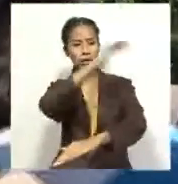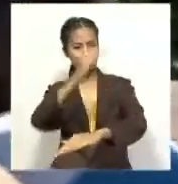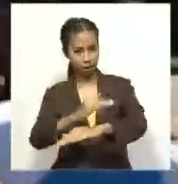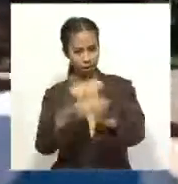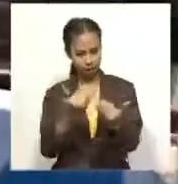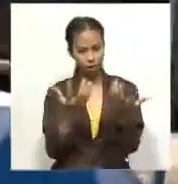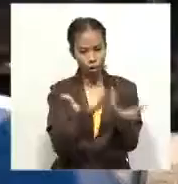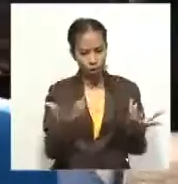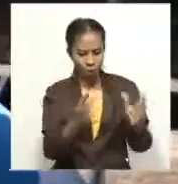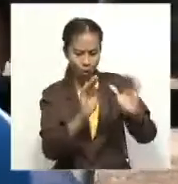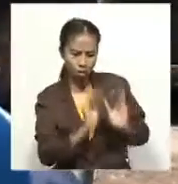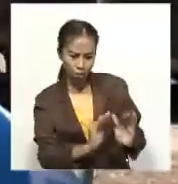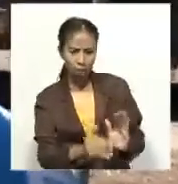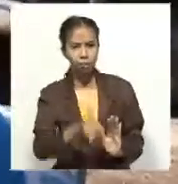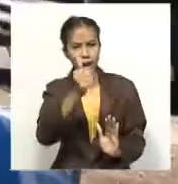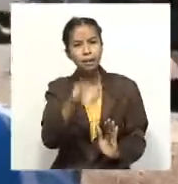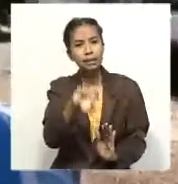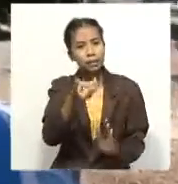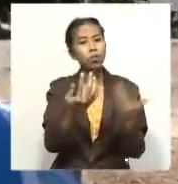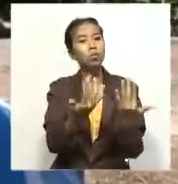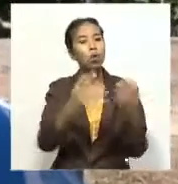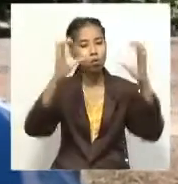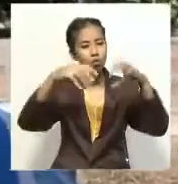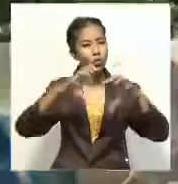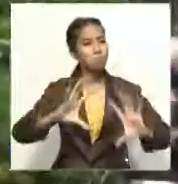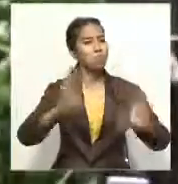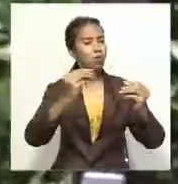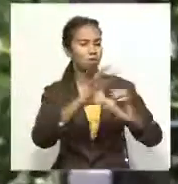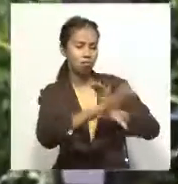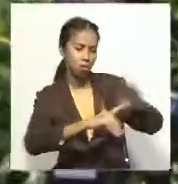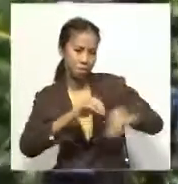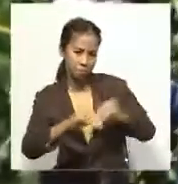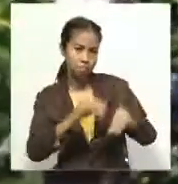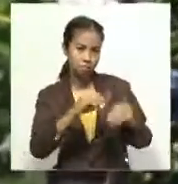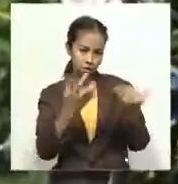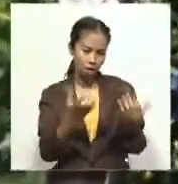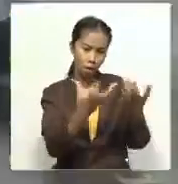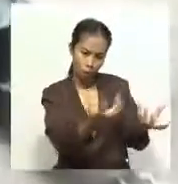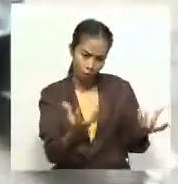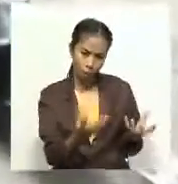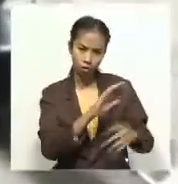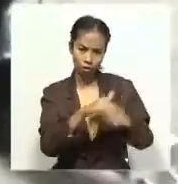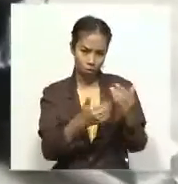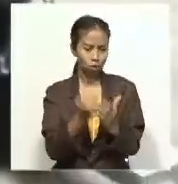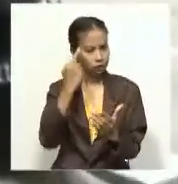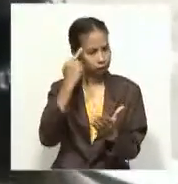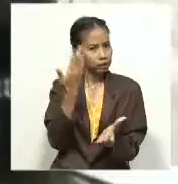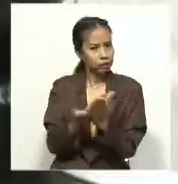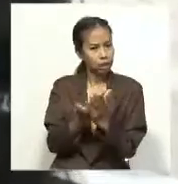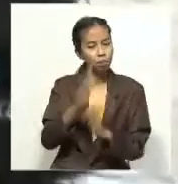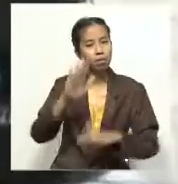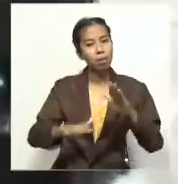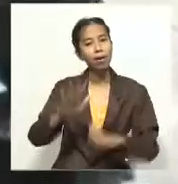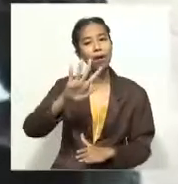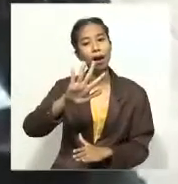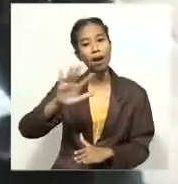ได้เพียงบางส่วนนะครับที่เหลือรอเก็บหลังผ่านช่วงฤดูฝนมูลค่าท่อและอุปกรณ์ที่ยังคงค้างอยู่ภายในถ้ำนั้นคิดเป็นเงินประมาณ